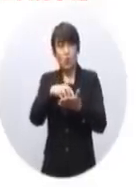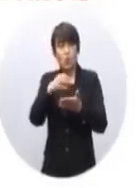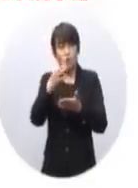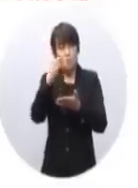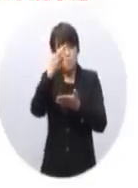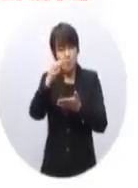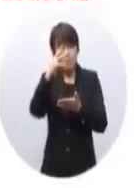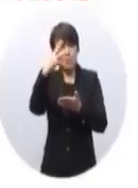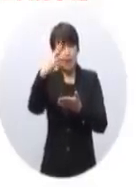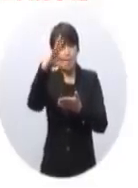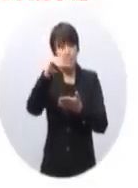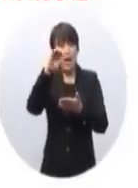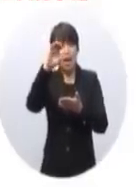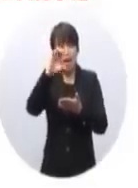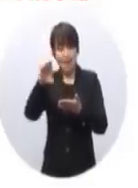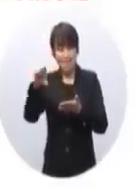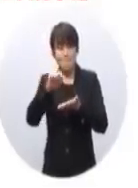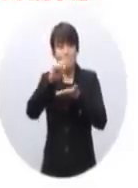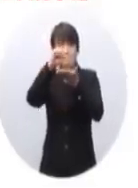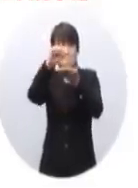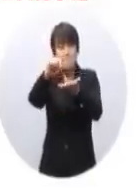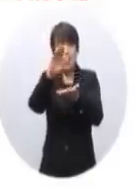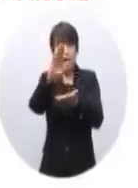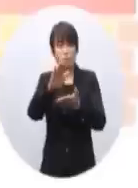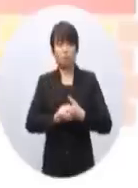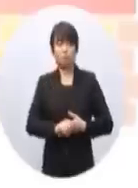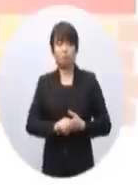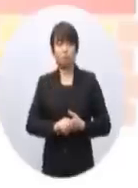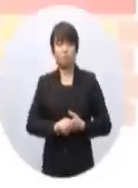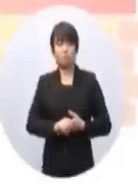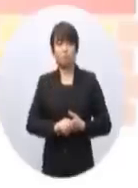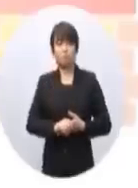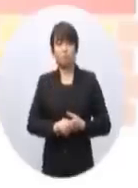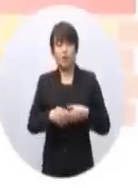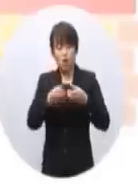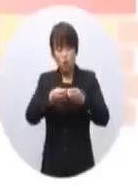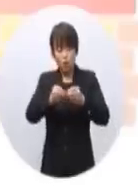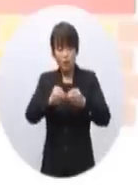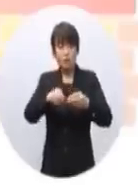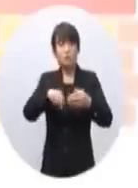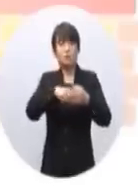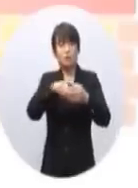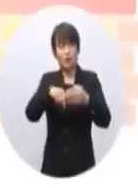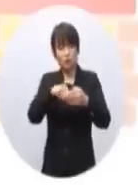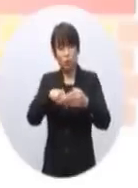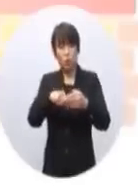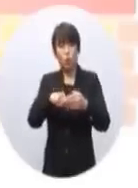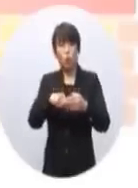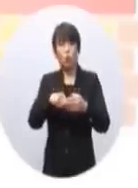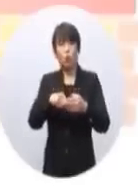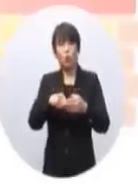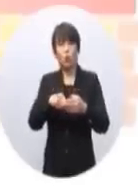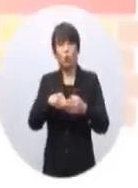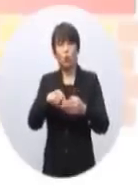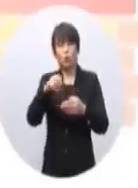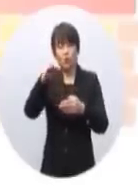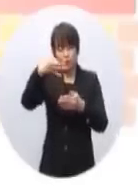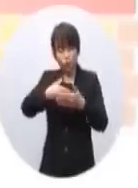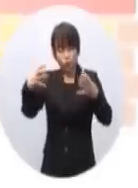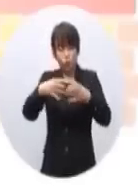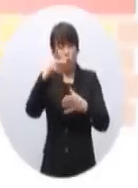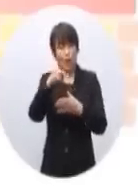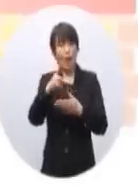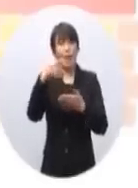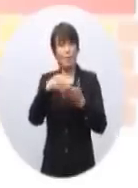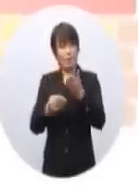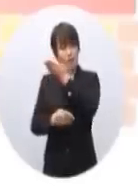が贈られます。ぜひご応募ください。詳しくは茅ヶ崎市役所収納課までお問い合わせください